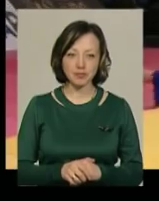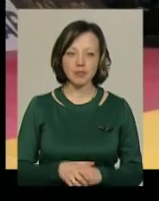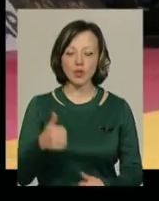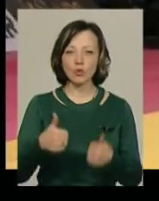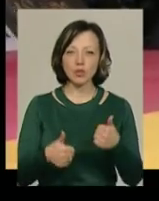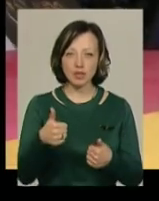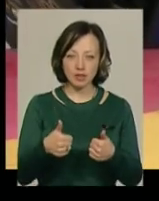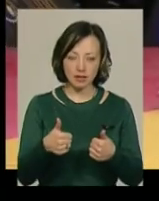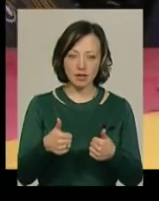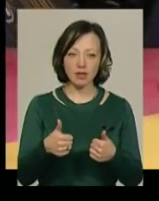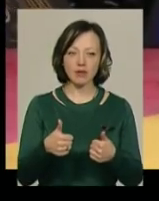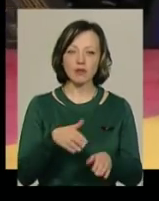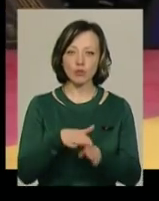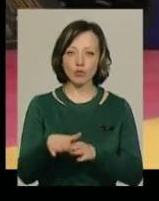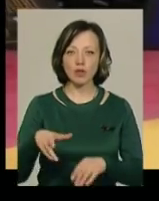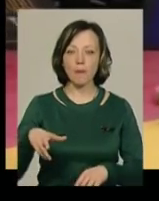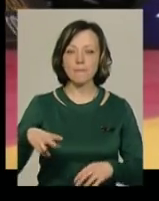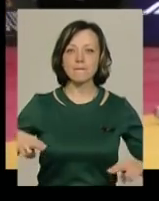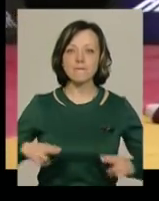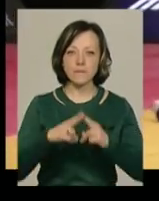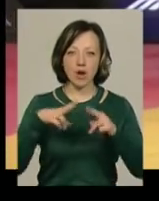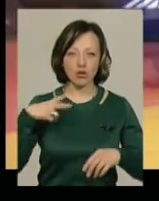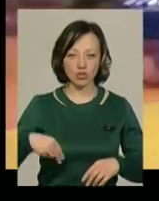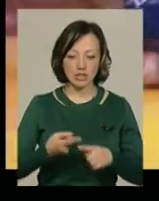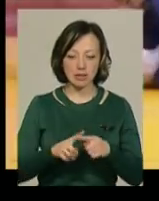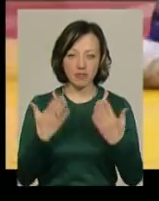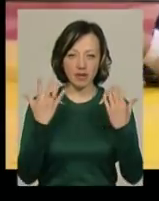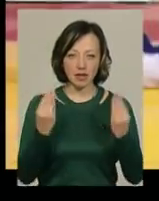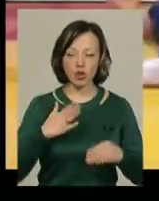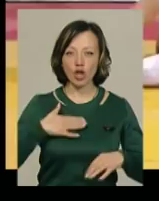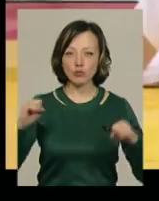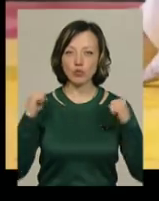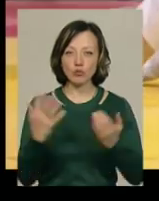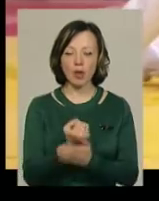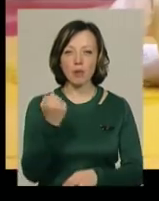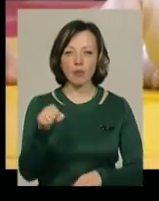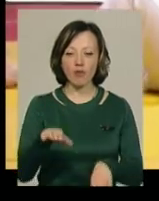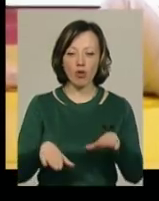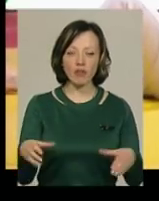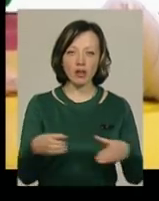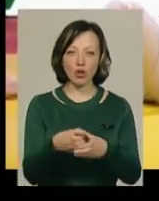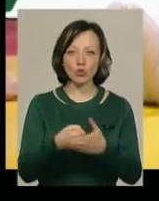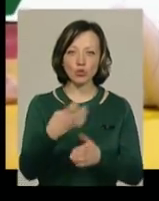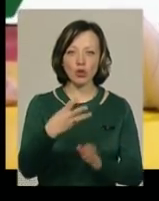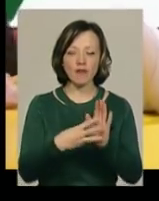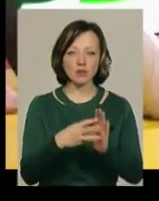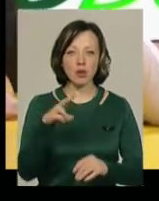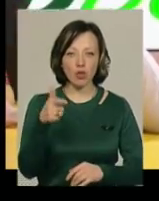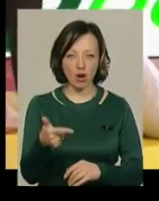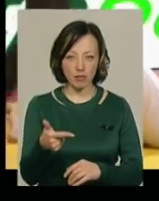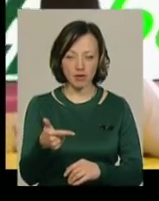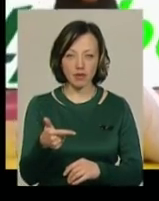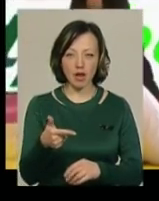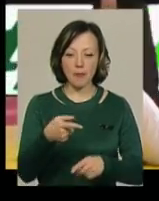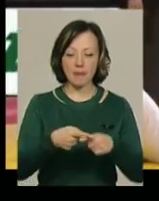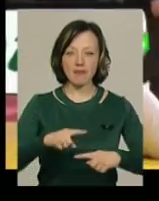Турнір серії Grand Slam відбувся у Парижі цими вихідними. Наша спортсменка здобула перемогу у ваговій категорії до 48 кілограмів.